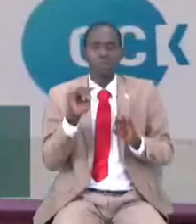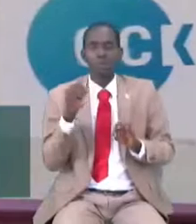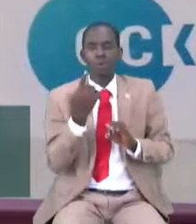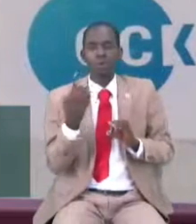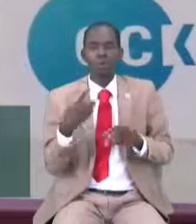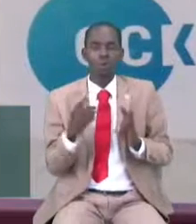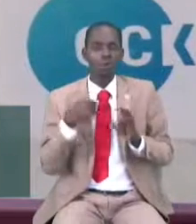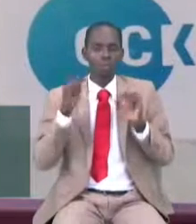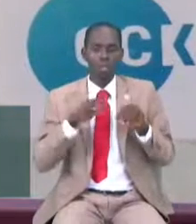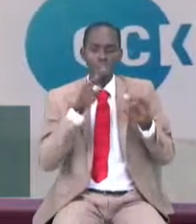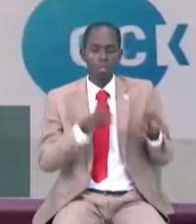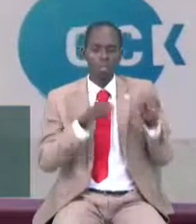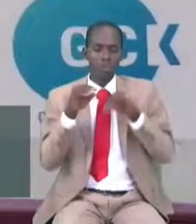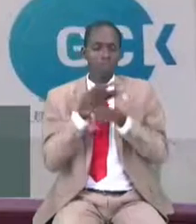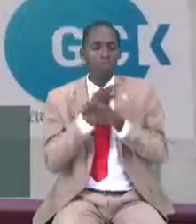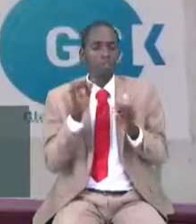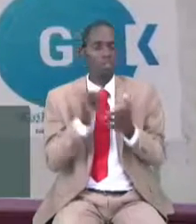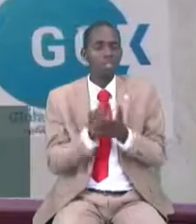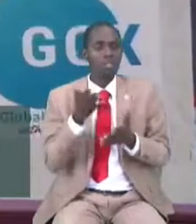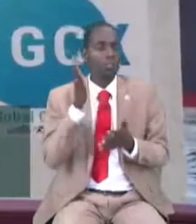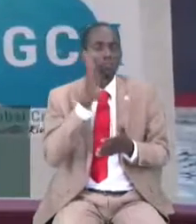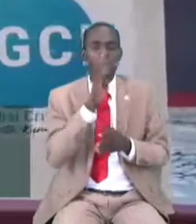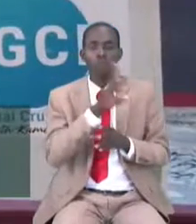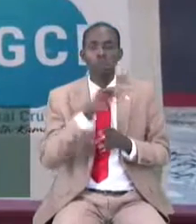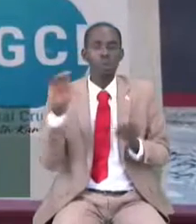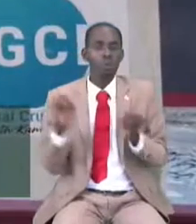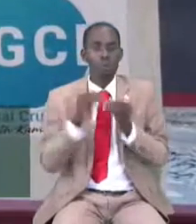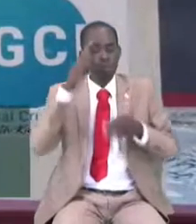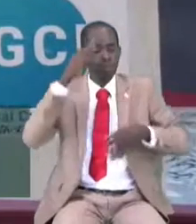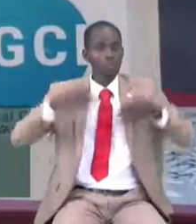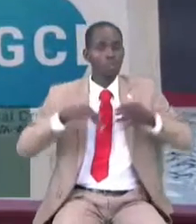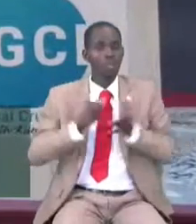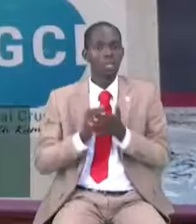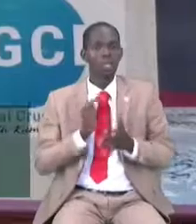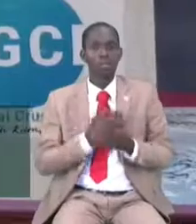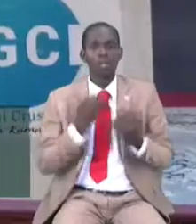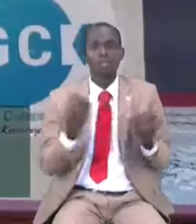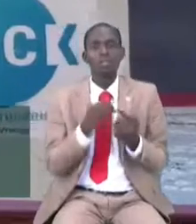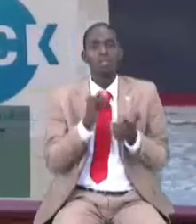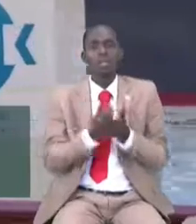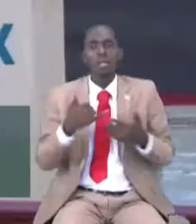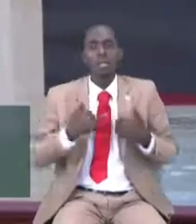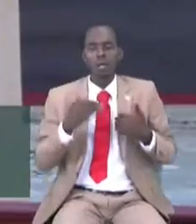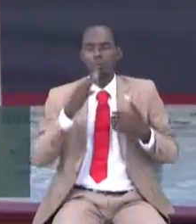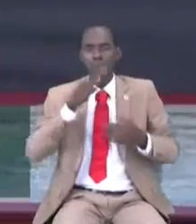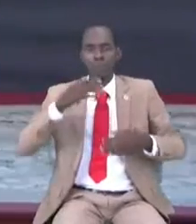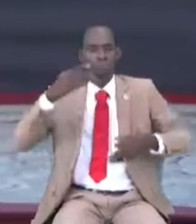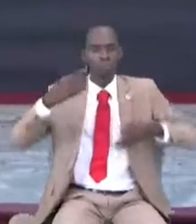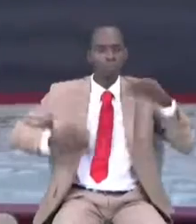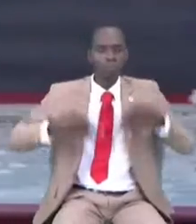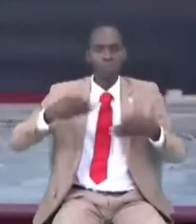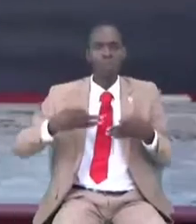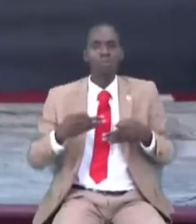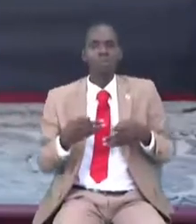été jugés sur Christ, ne seront plus jugés sur nous, c'est que nous nous appuyons sur Christ, nous croyons en